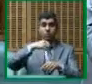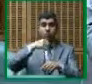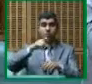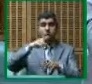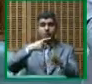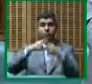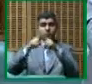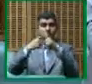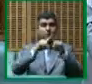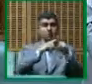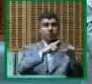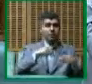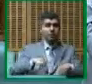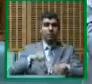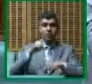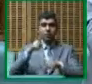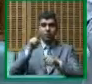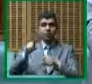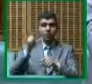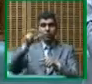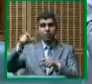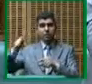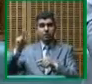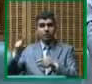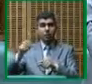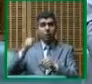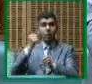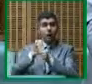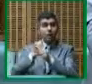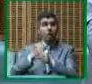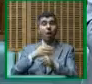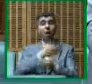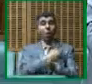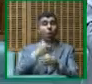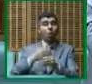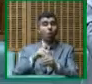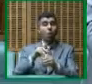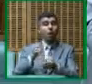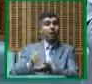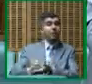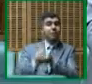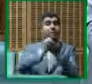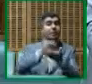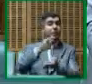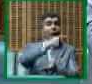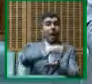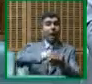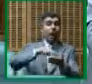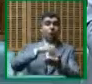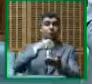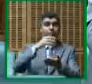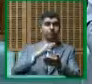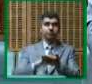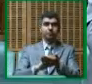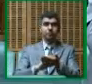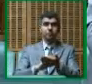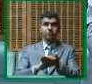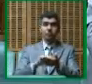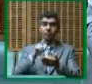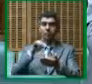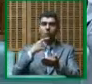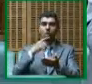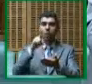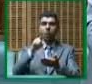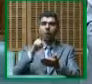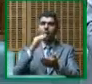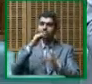مشكورة في هذه النقطة هذه، لأنها واحد العدد ديال القطاعات اللي هي مهددة واللي خاص الحكومة